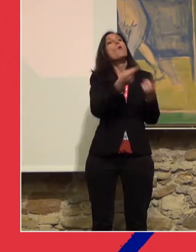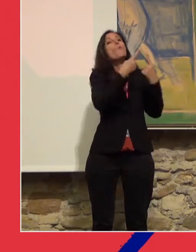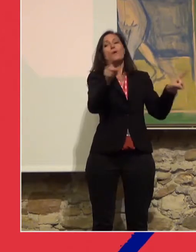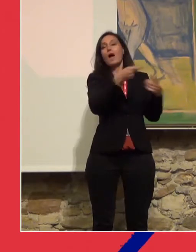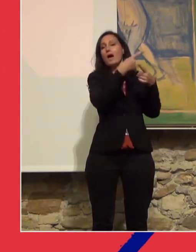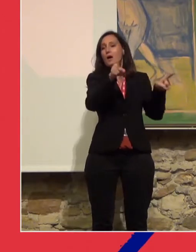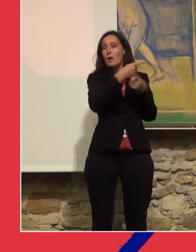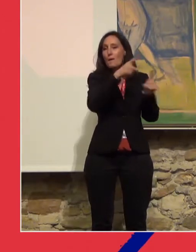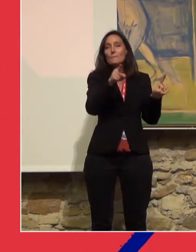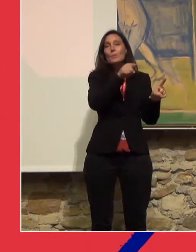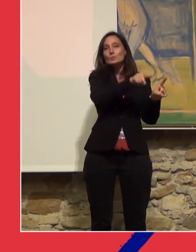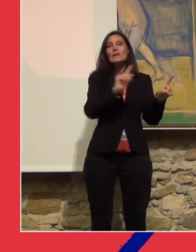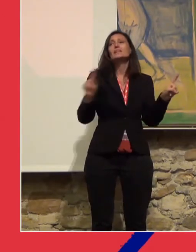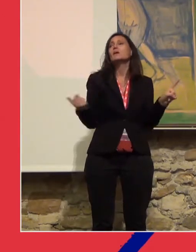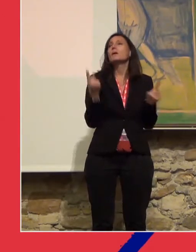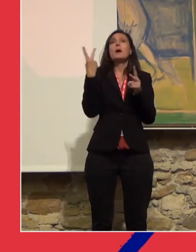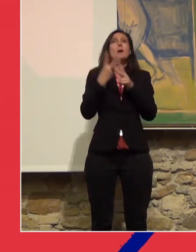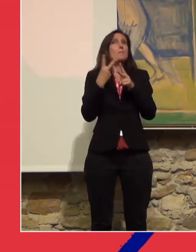nessun libro di medicina.